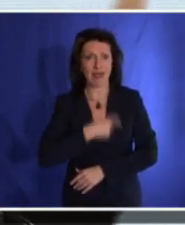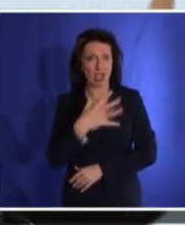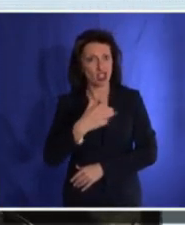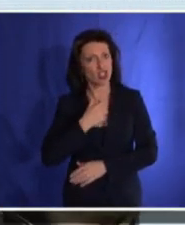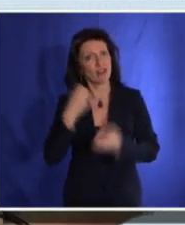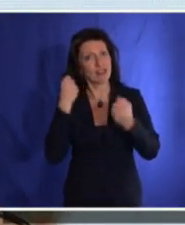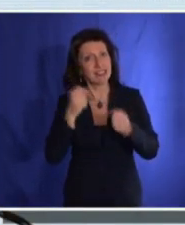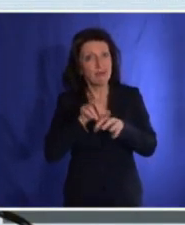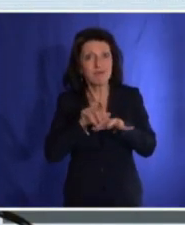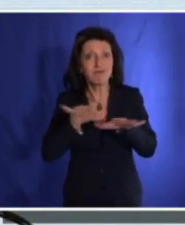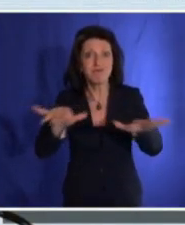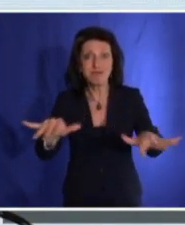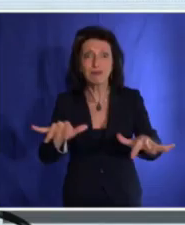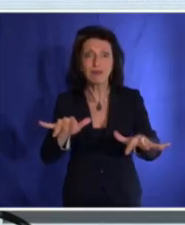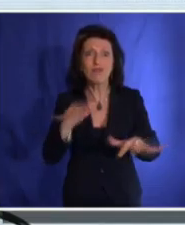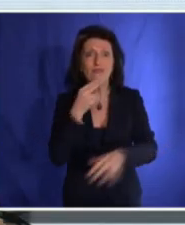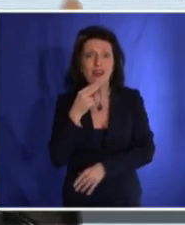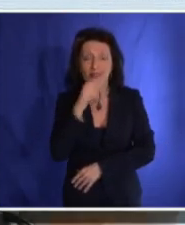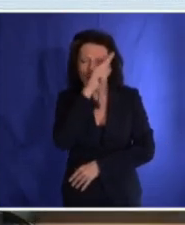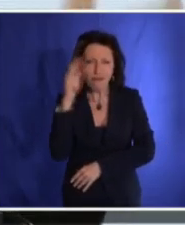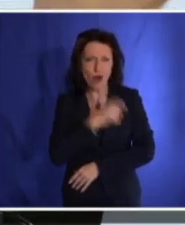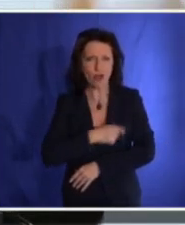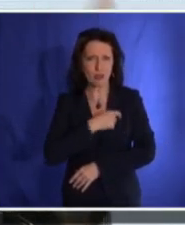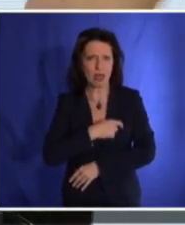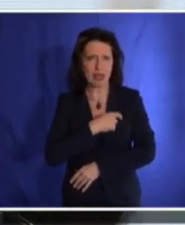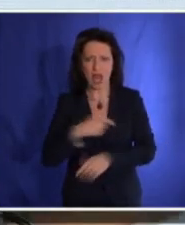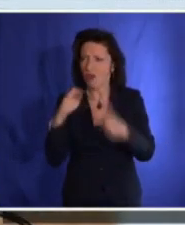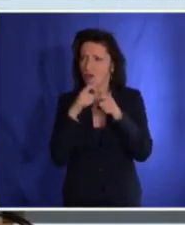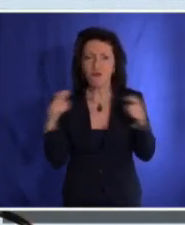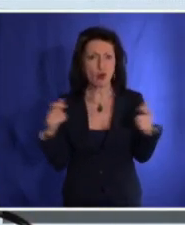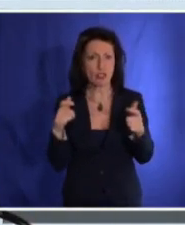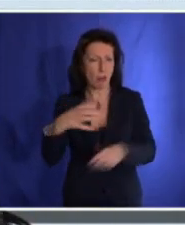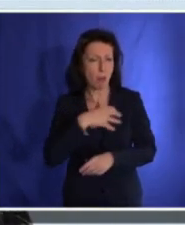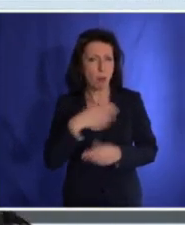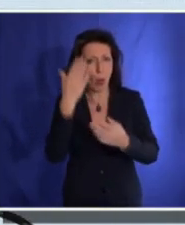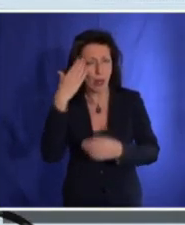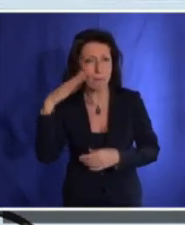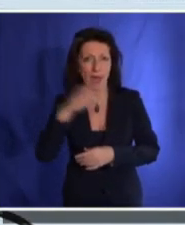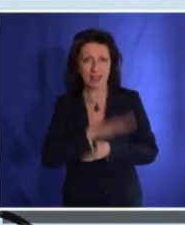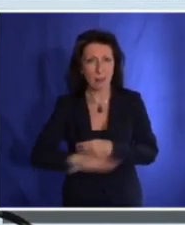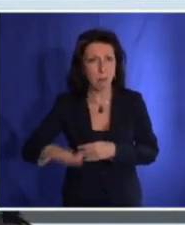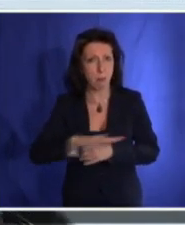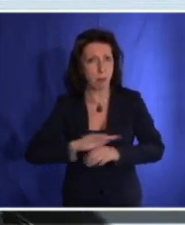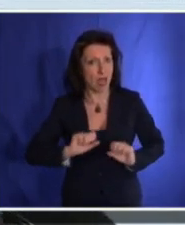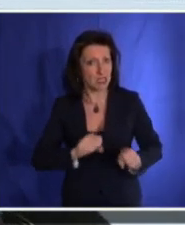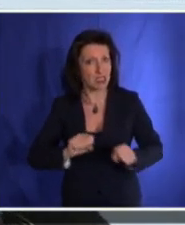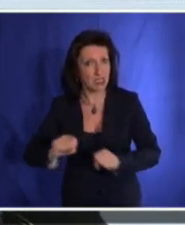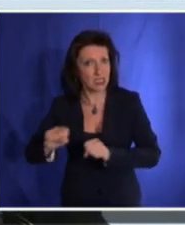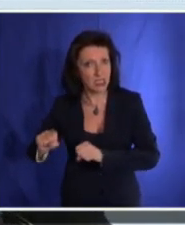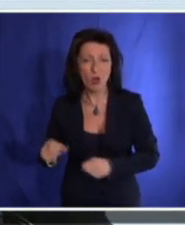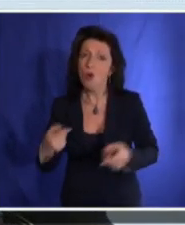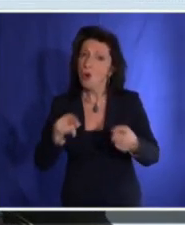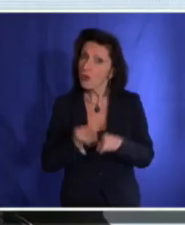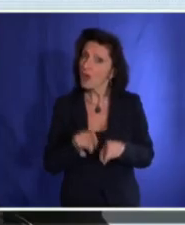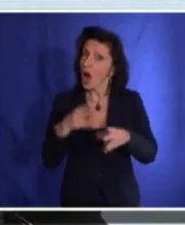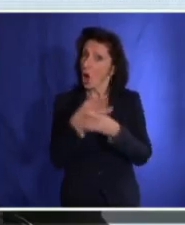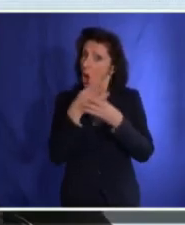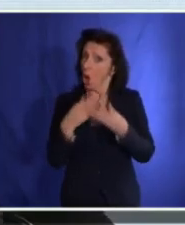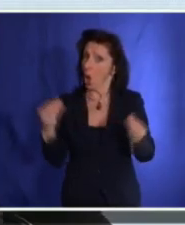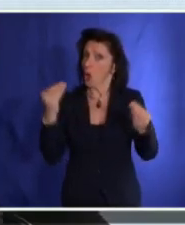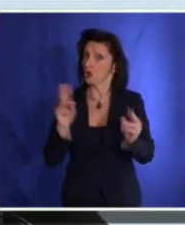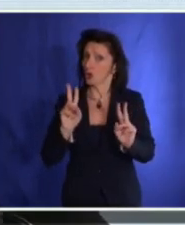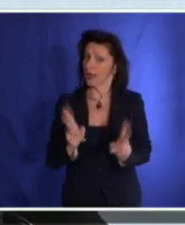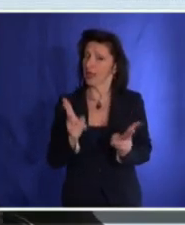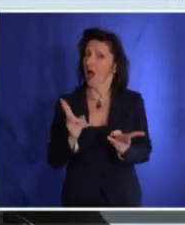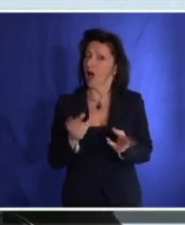die mit ihrem Bürgermeister, mit den Funktionären an den Problemen der Basis ausgerichtet ist und auch entsprechende Lösungen bewirken kann.